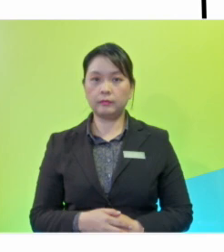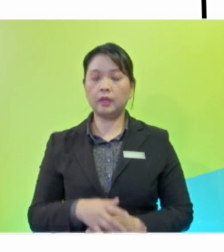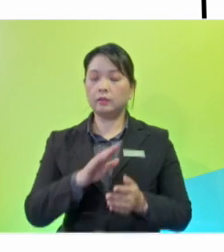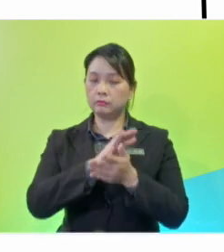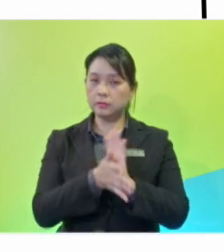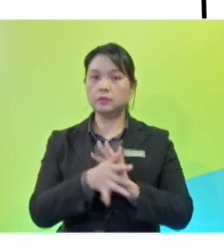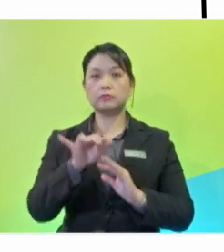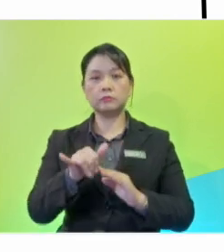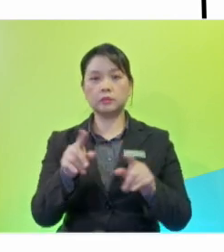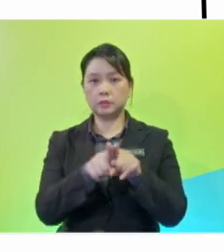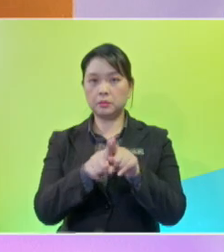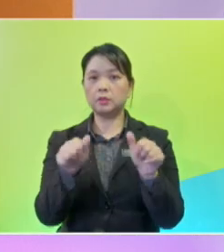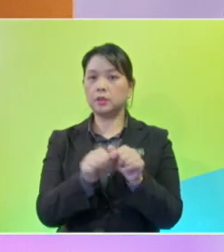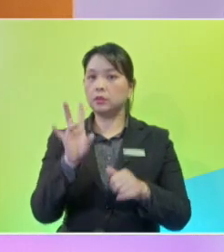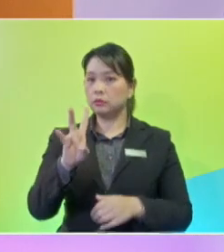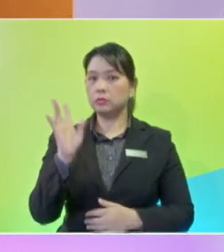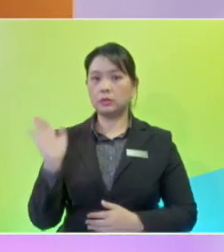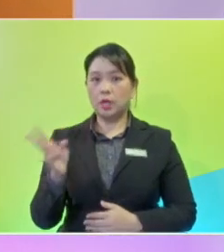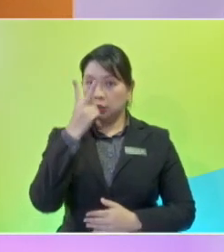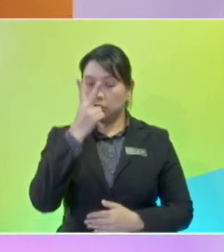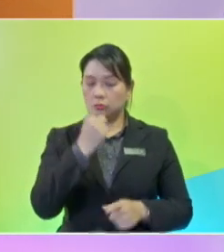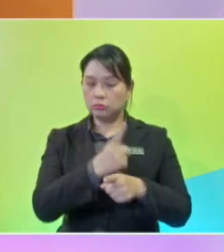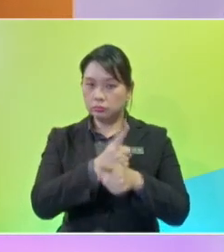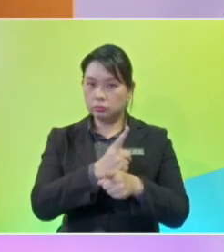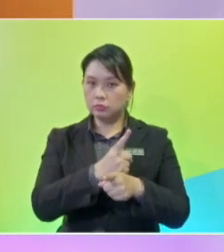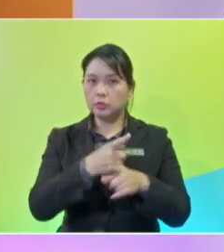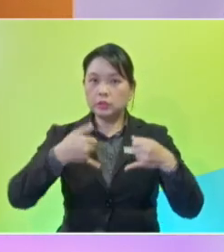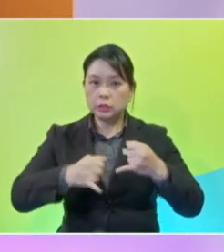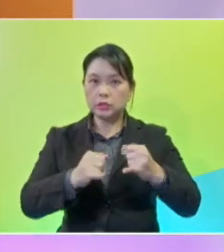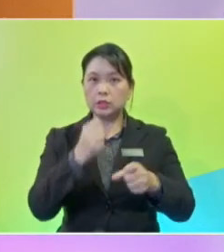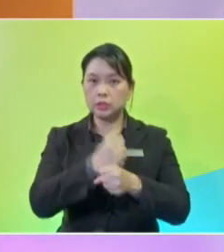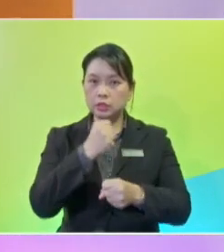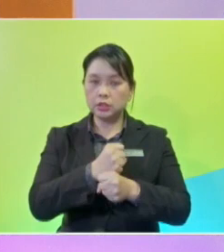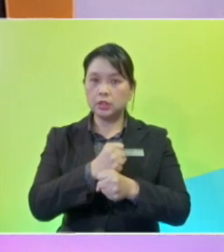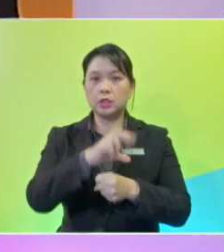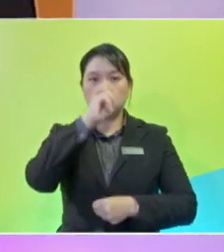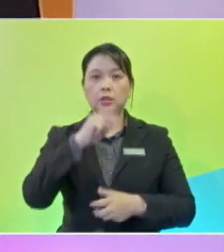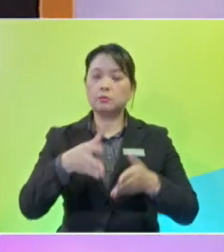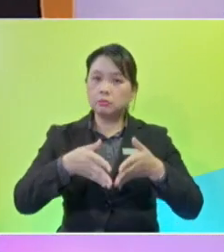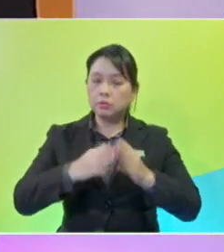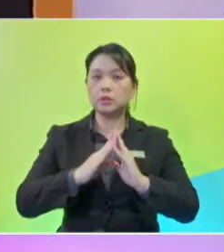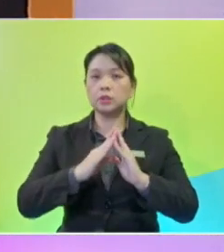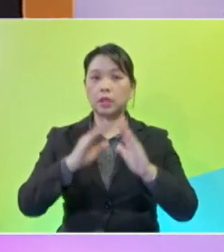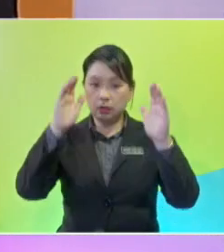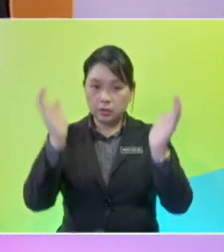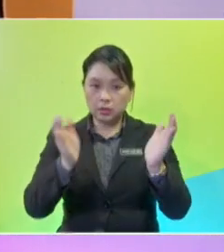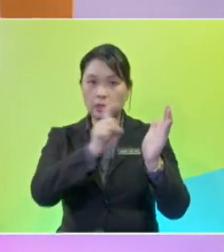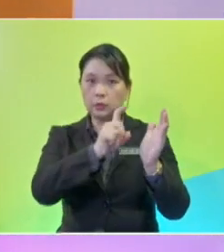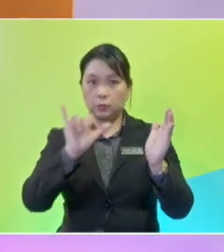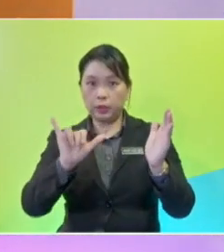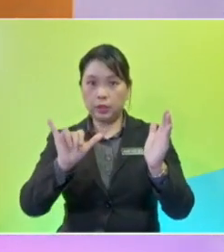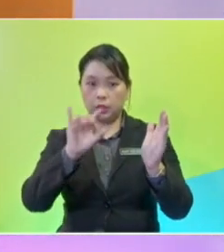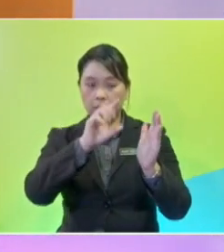y = 7 Oke perhatikan betul-betul jangan videonya jangan soalnya minta koordinat maka kita bagi dalam bentuk